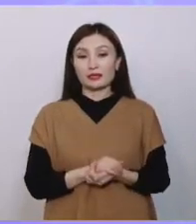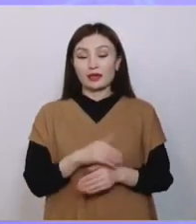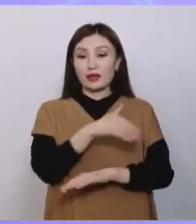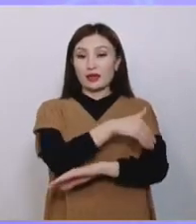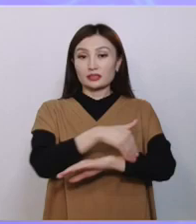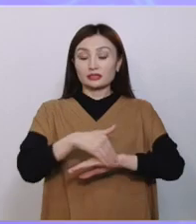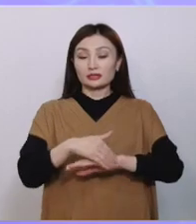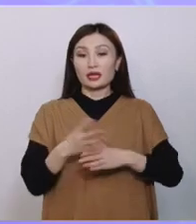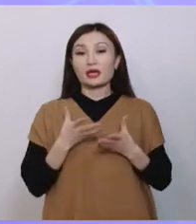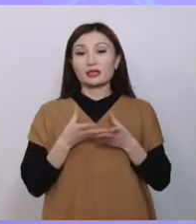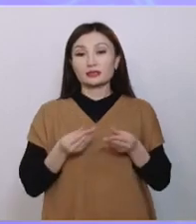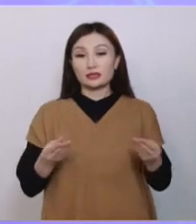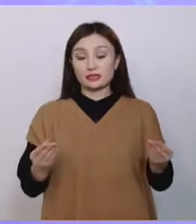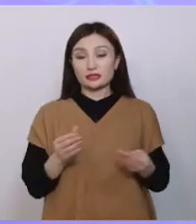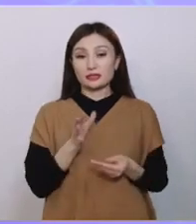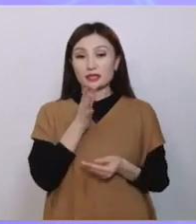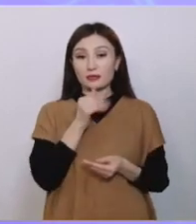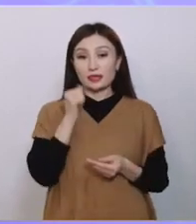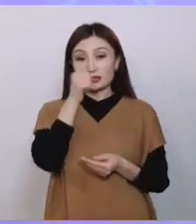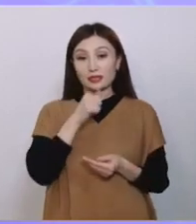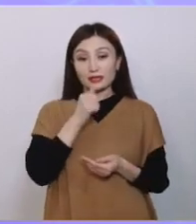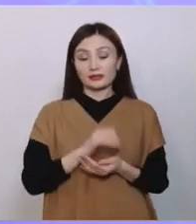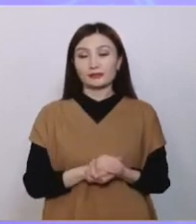Ешікте жаз мезгілі.